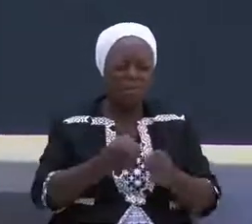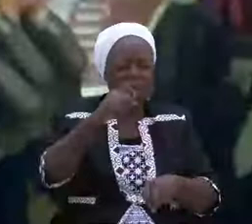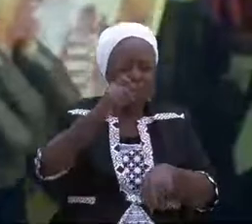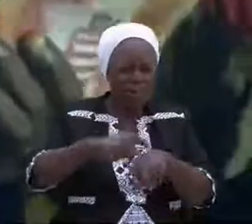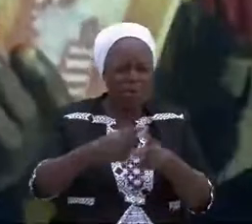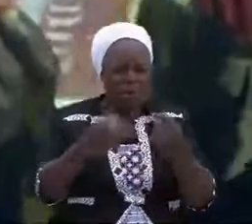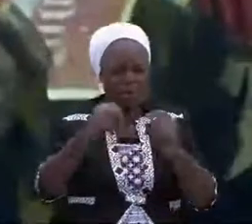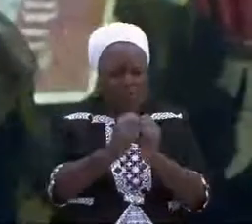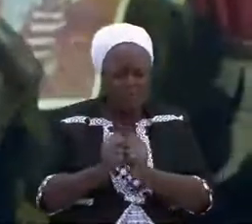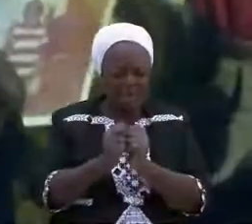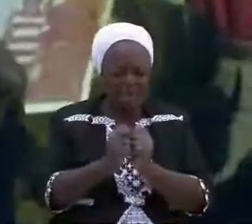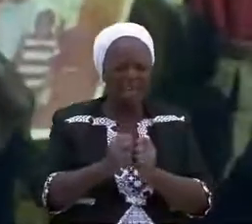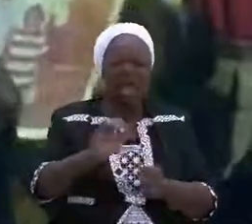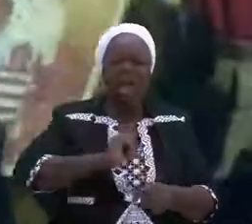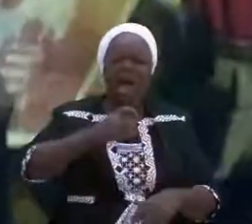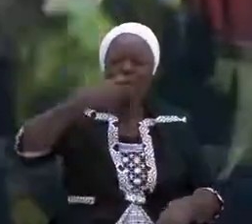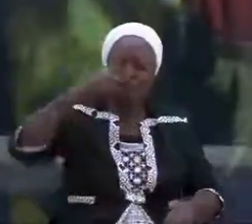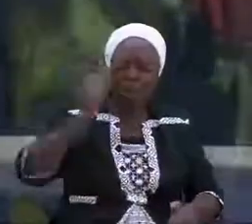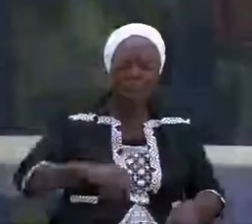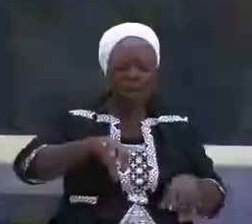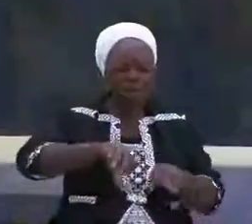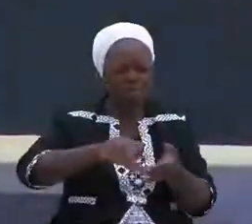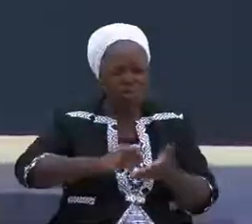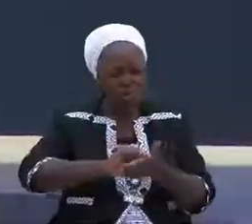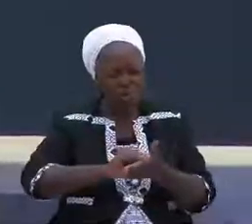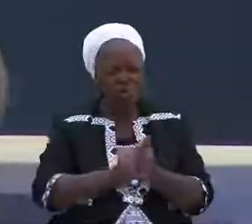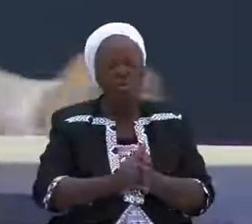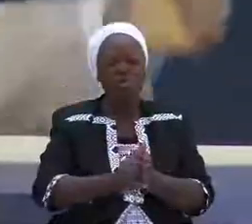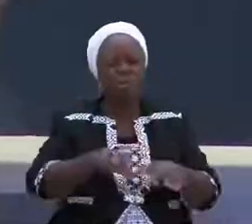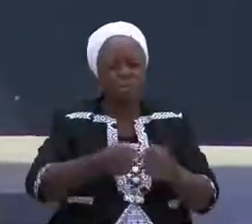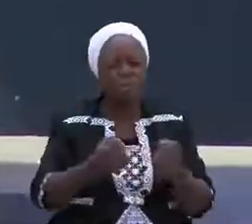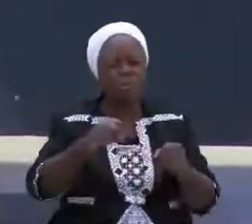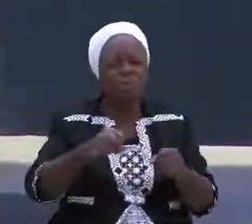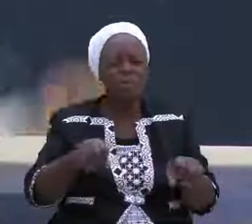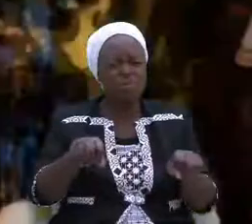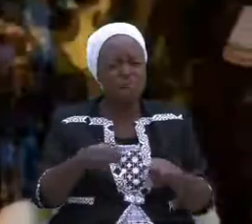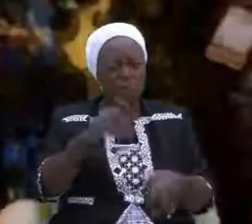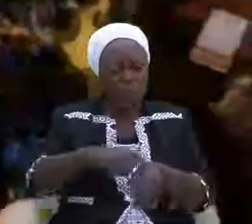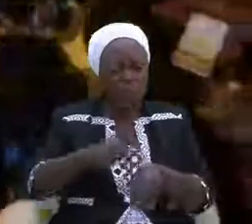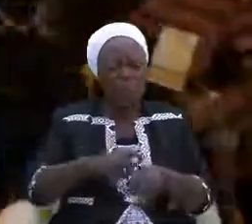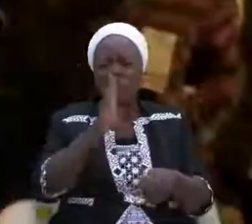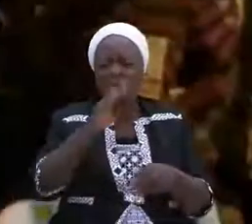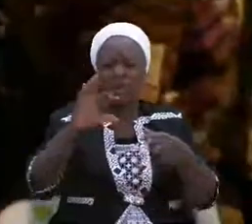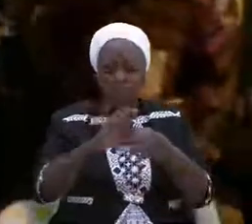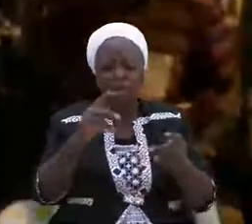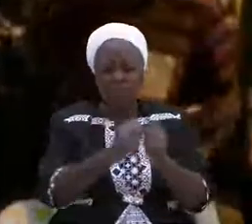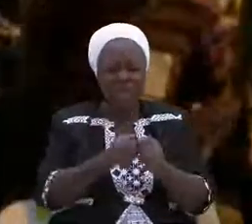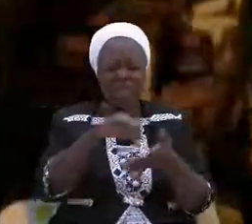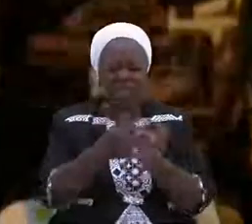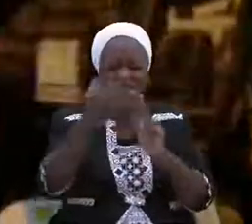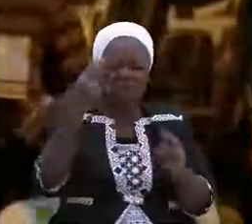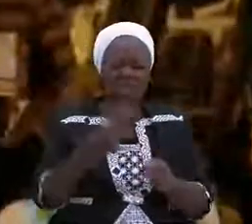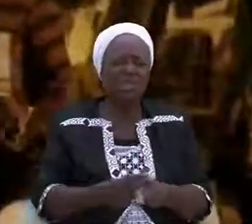soyez soudés. Je commande à ces os brisés, soyez joints au nom de Jésus.